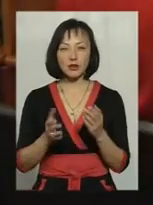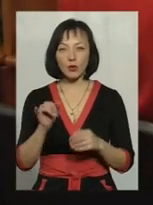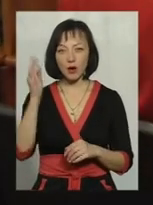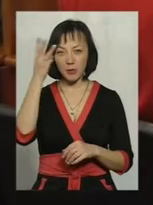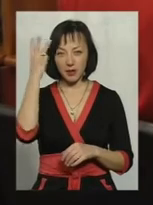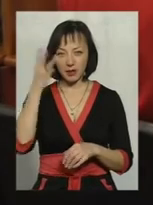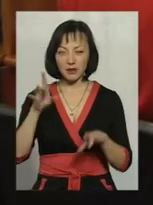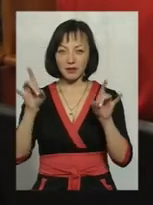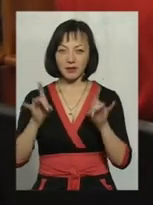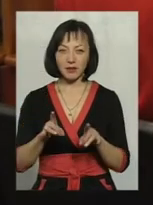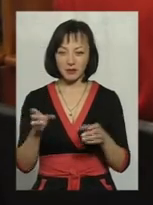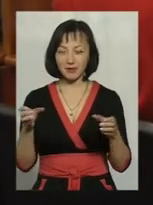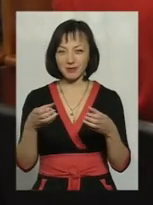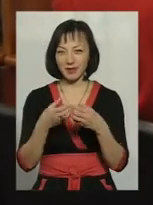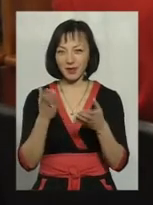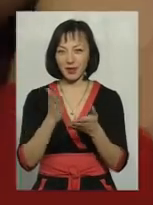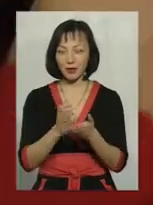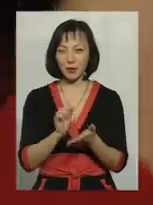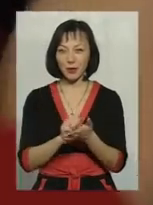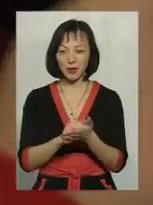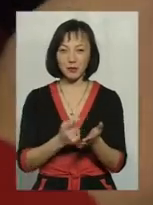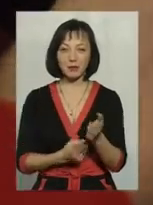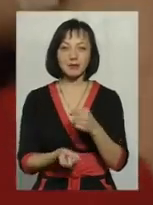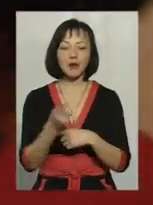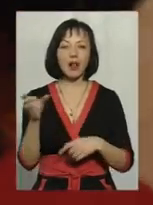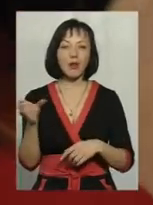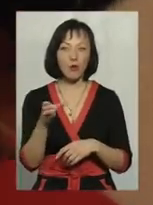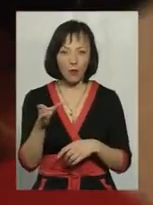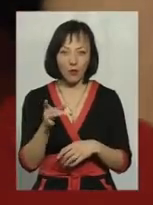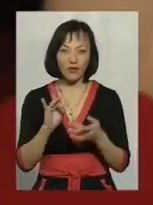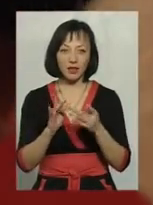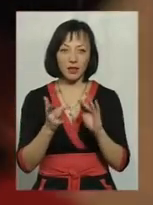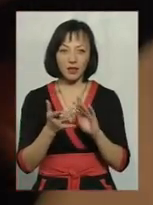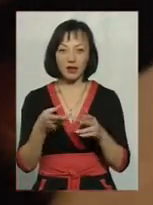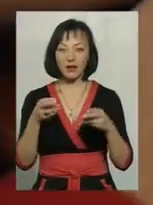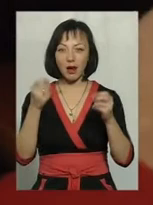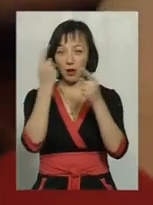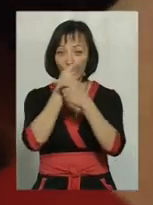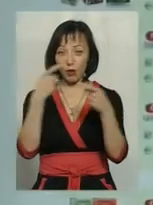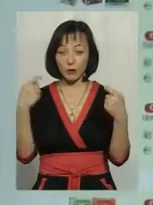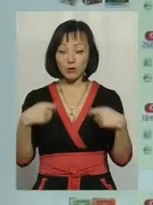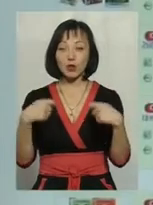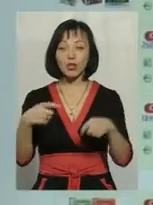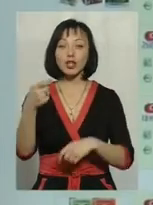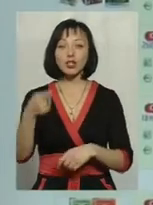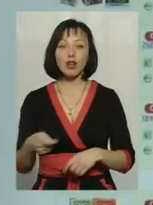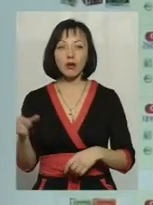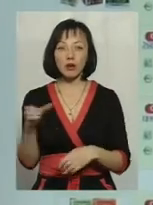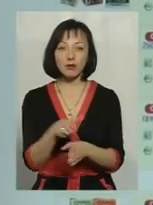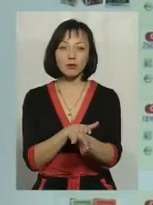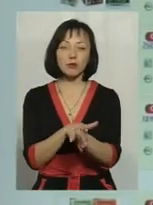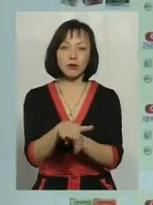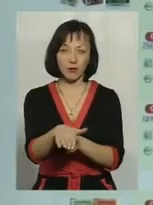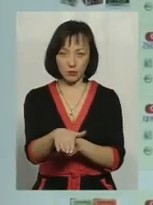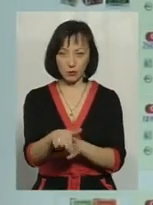хмельницьких наливайках ще мають документи, які підтверджують походження алкоголю, то в інтернеті, де оголошень про продаж дешевої горілки хоч греблю